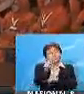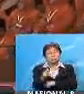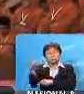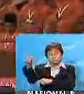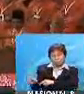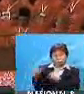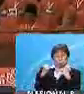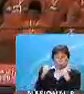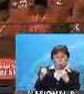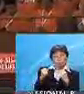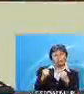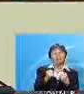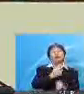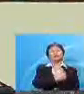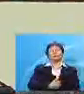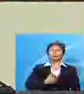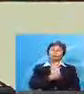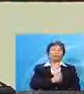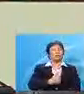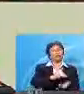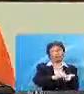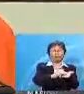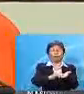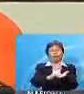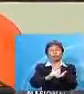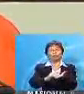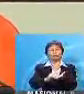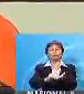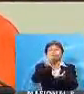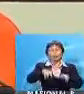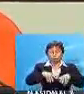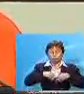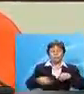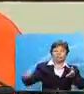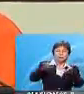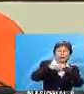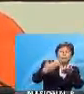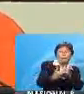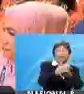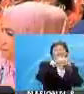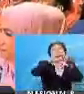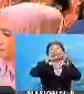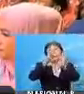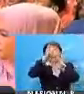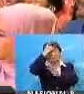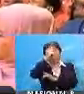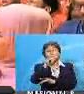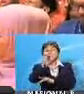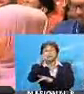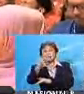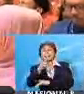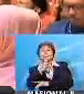kuat untuk mengampuni mereka yang telah berpaling tadah dalam catatan terbaharu di blog beliau seri drh